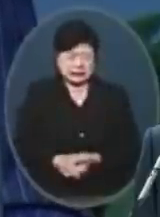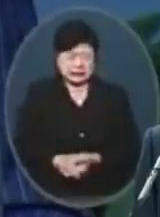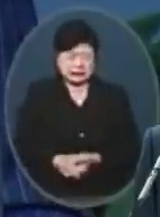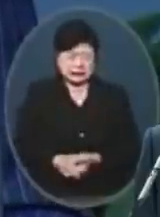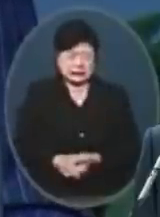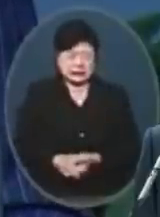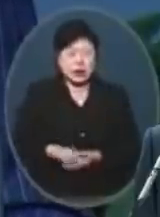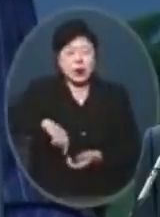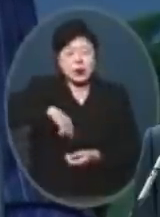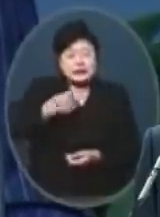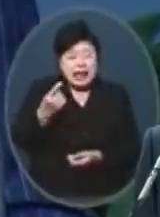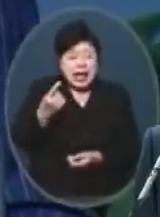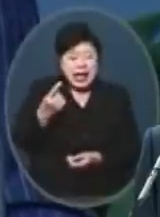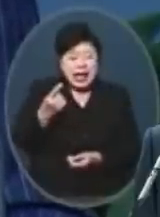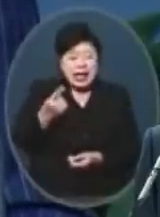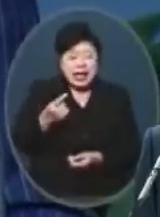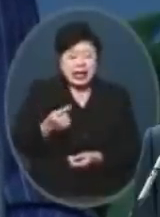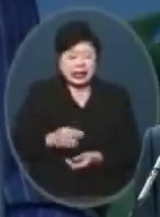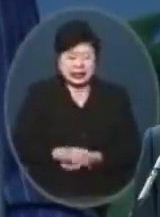제 혼자서